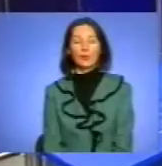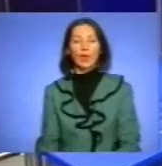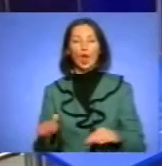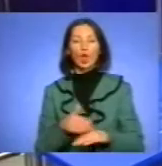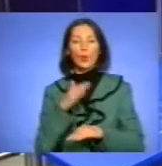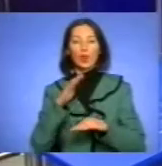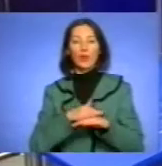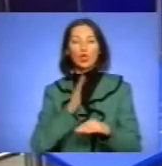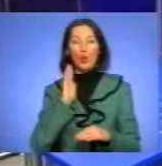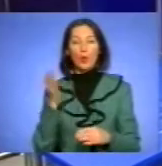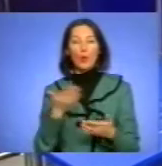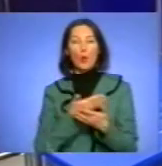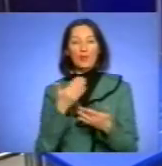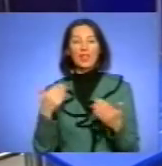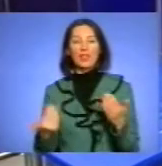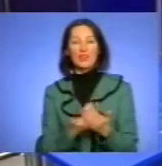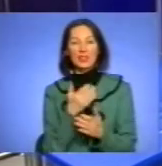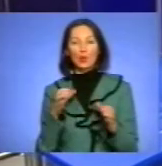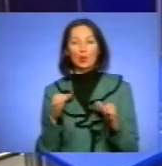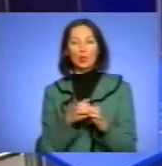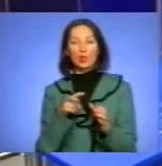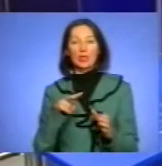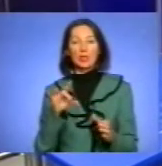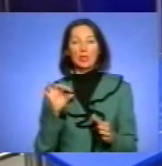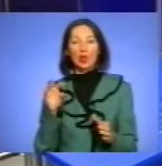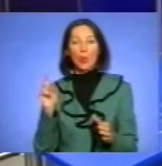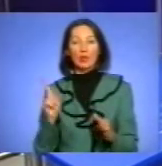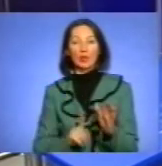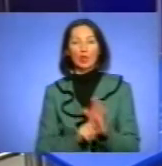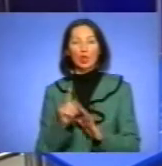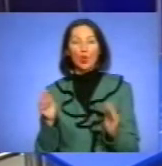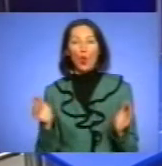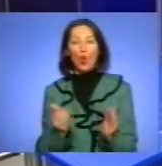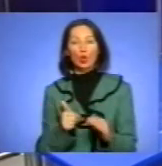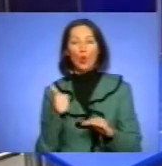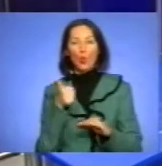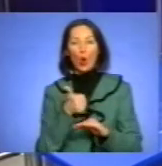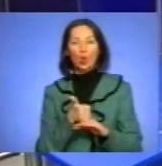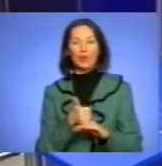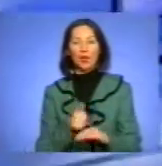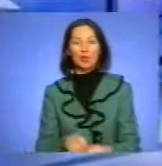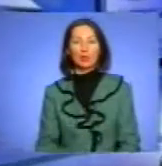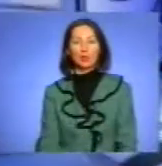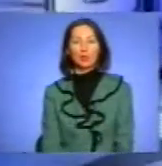Добрий вечір. У прямому ефірі «Вісті» у студії Лариса Романів. На початку коротко про головне.